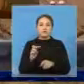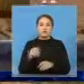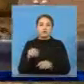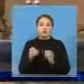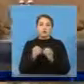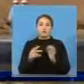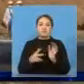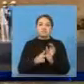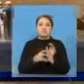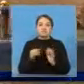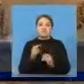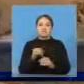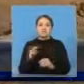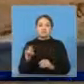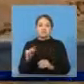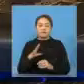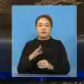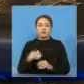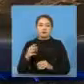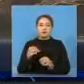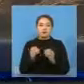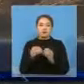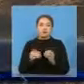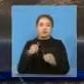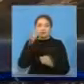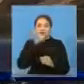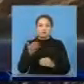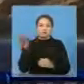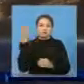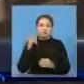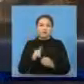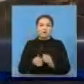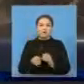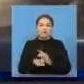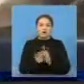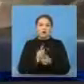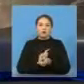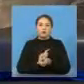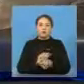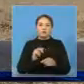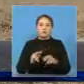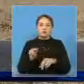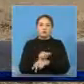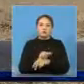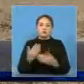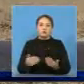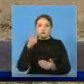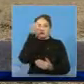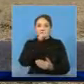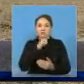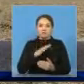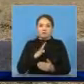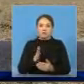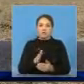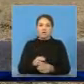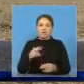18 шақырым. 9 шақырым құбыр 10 жыл бұрын пластикалық тұрбаға ауыстырылды. Қалған жерлерді жөндеу осы жылға бұйырған. Құрылыс монтаж